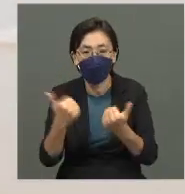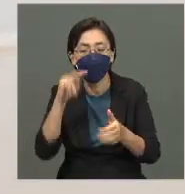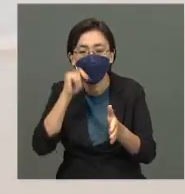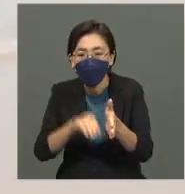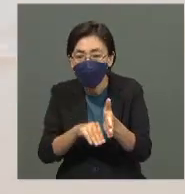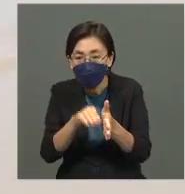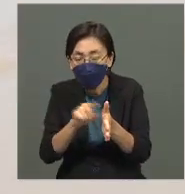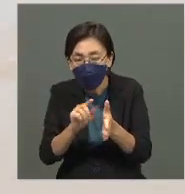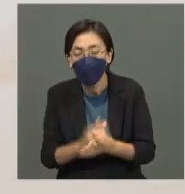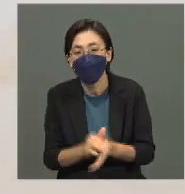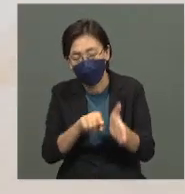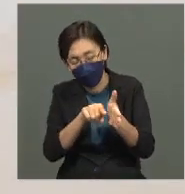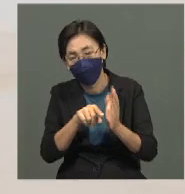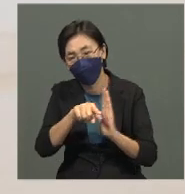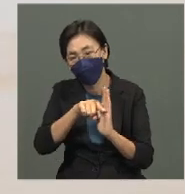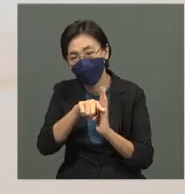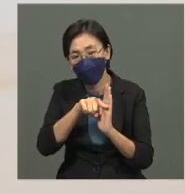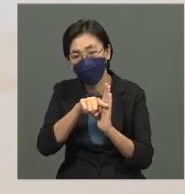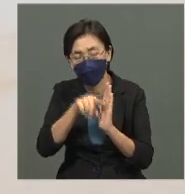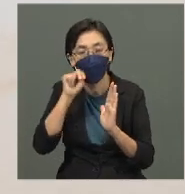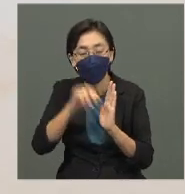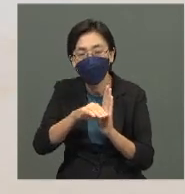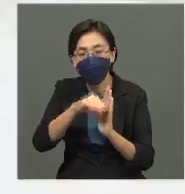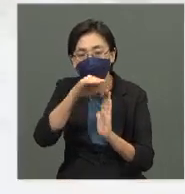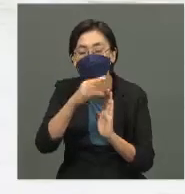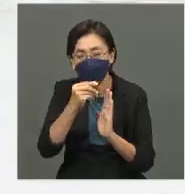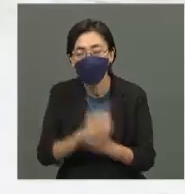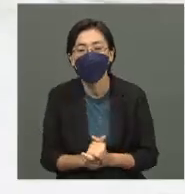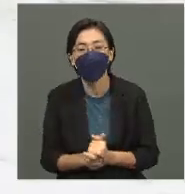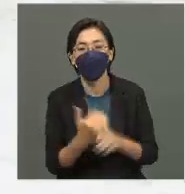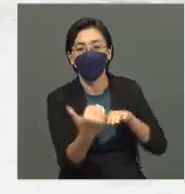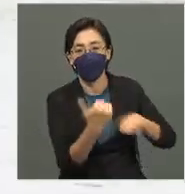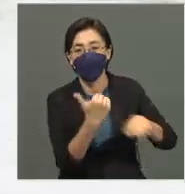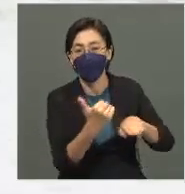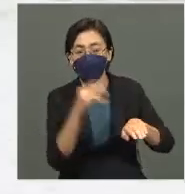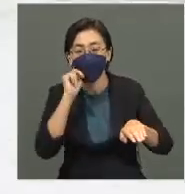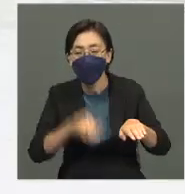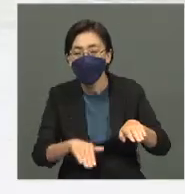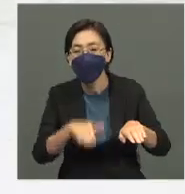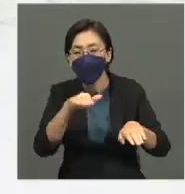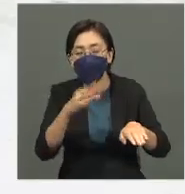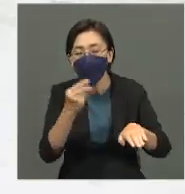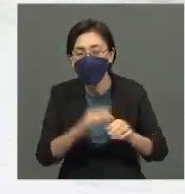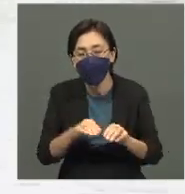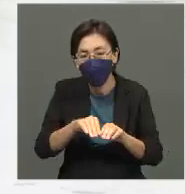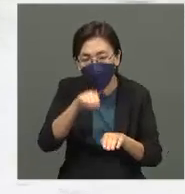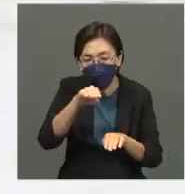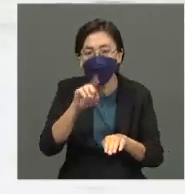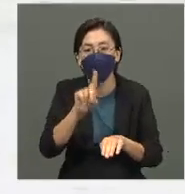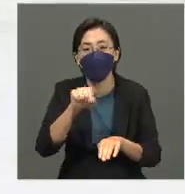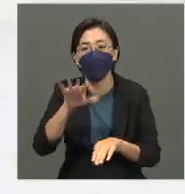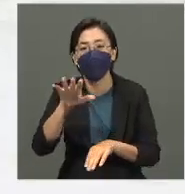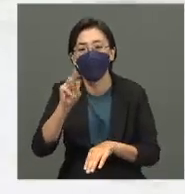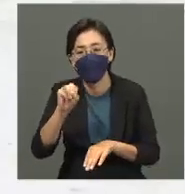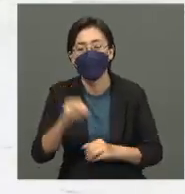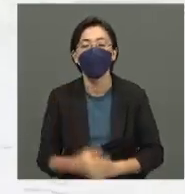าแนวคันกั้นน้ำในพื้นที่ก็คือระดับถนนที่เป็นพื้นที่ปกติราวๆเกือบ1เมตร50เซน